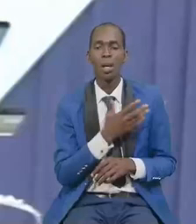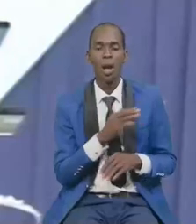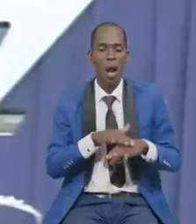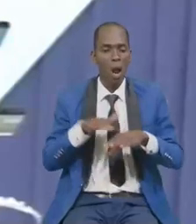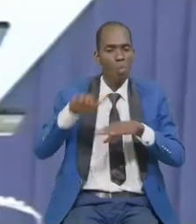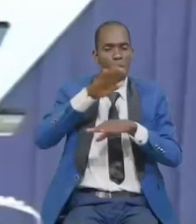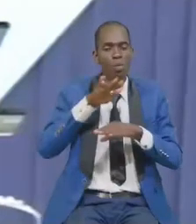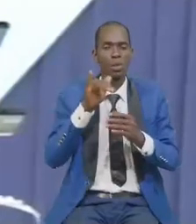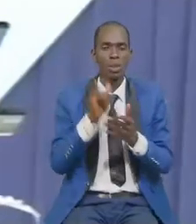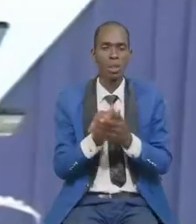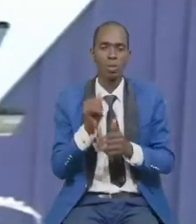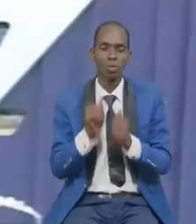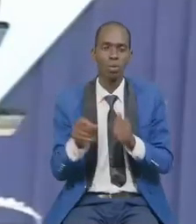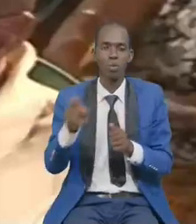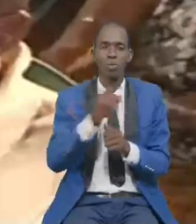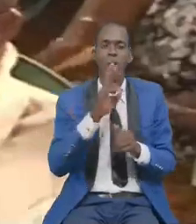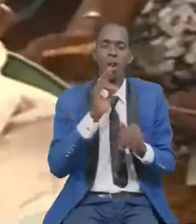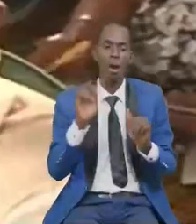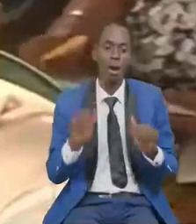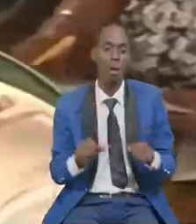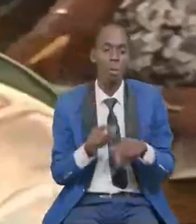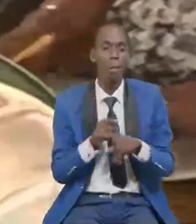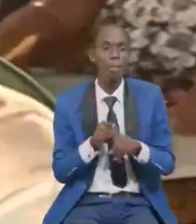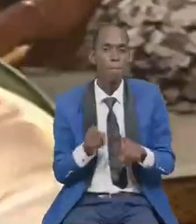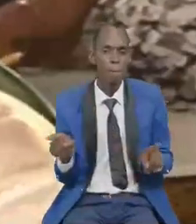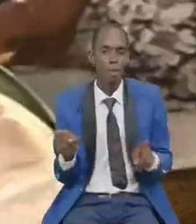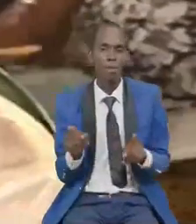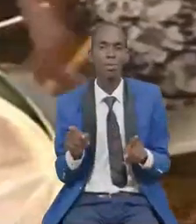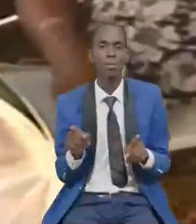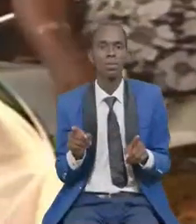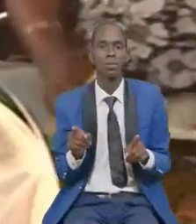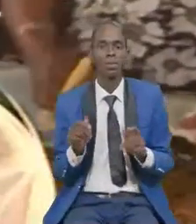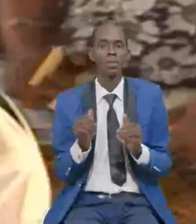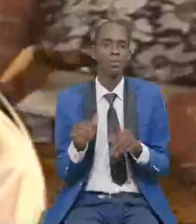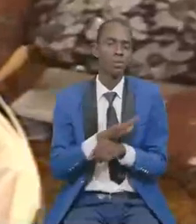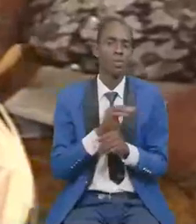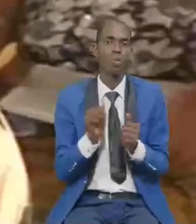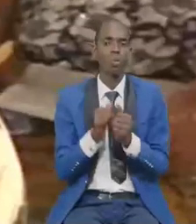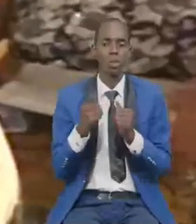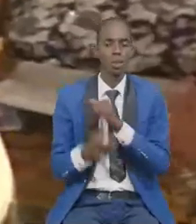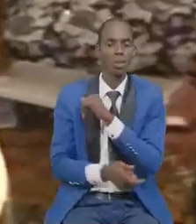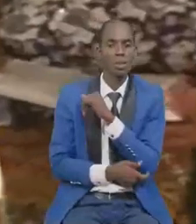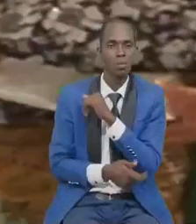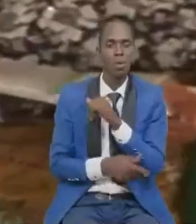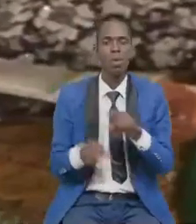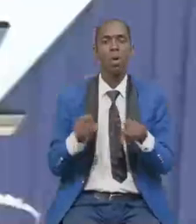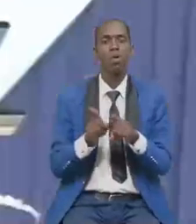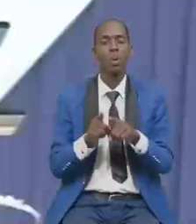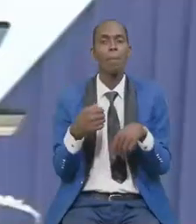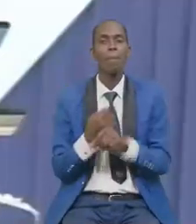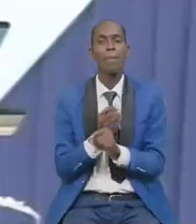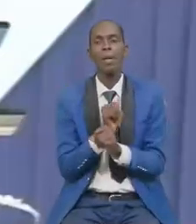au-delà de vos forces. Mais avec la tentation, il préparera aussi le moyen